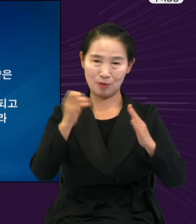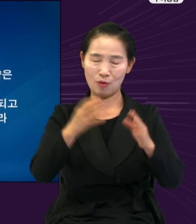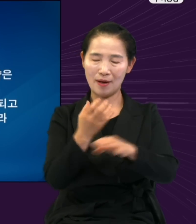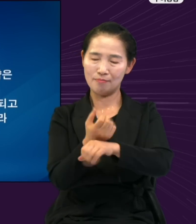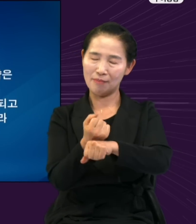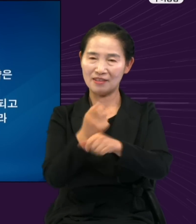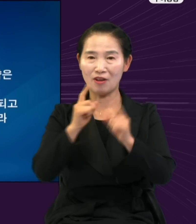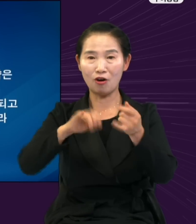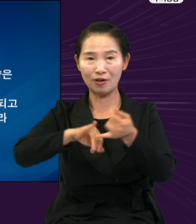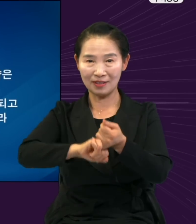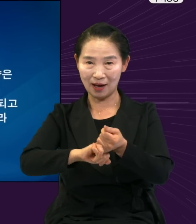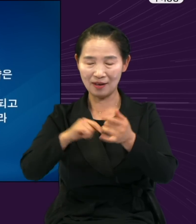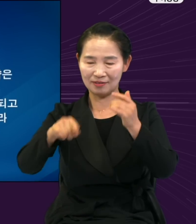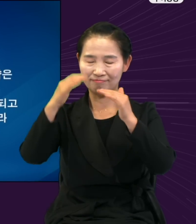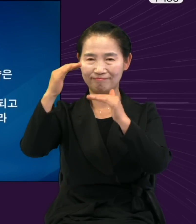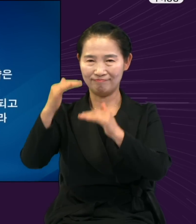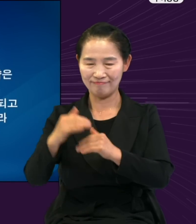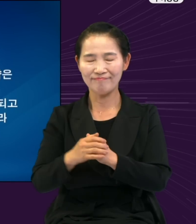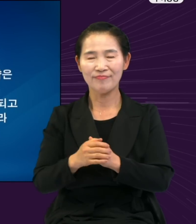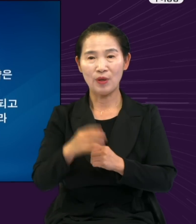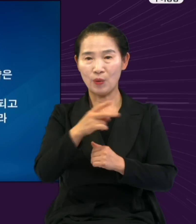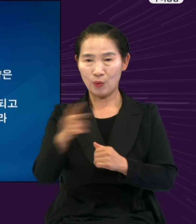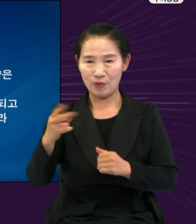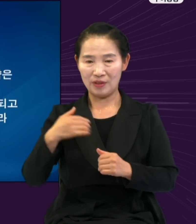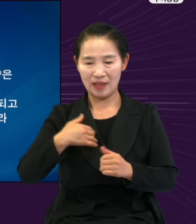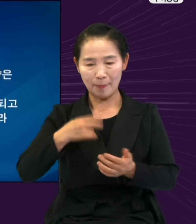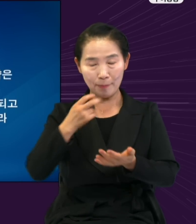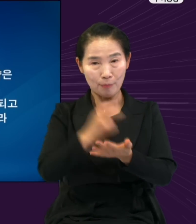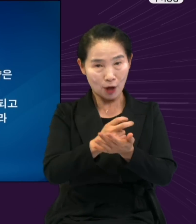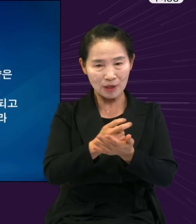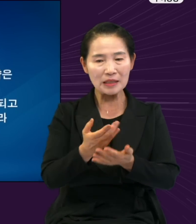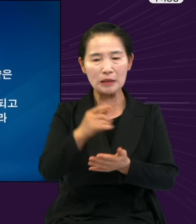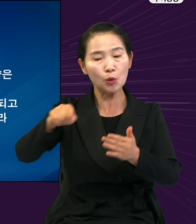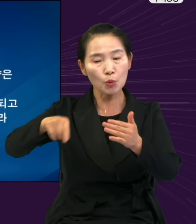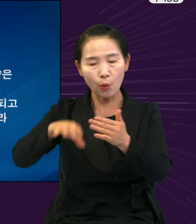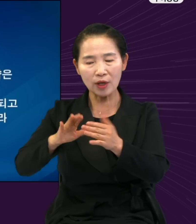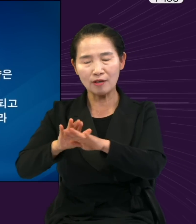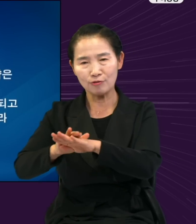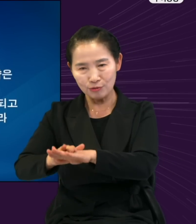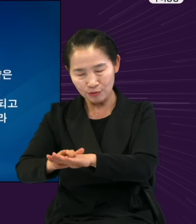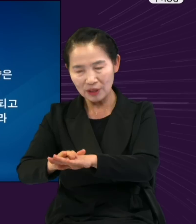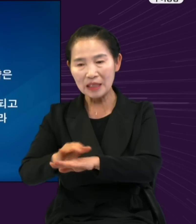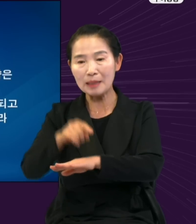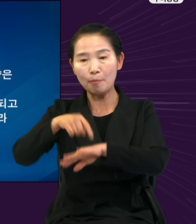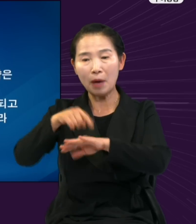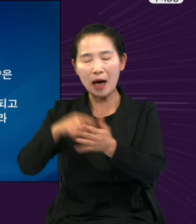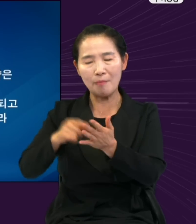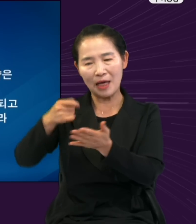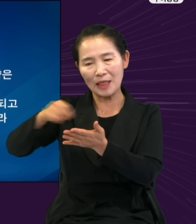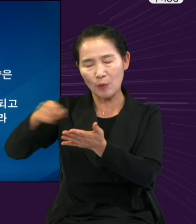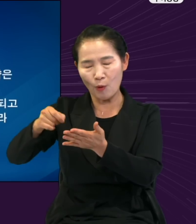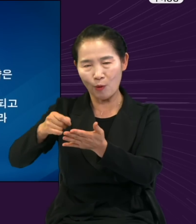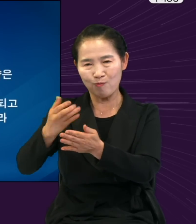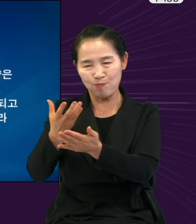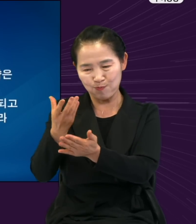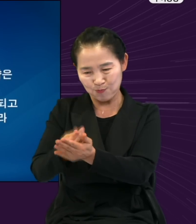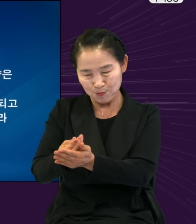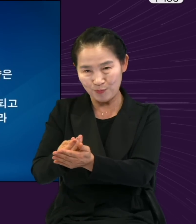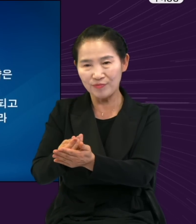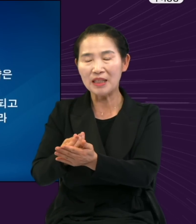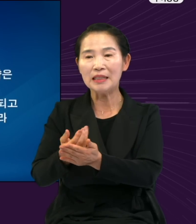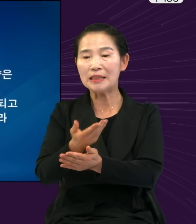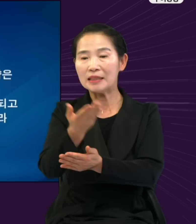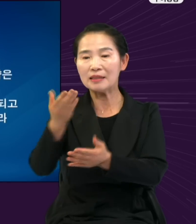언약은 이러하니 곧 내가 나의 법을 그들의 속에 두며 그들의 마음에 기록하여 나는 그들의 하나님이